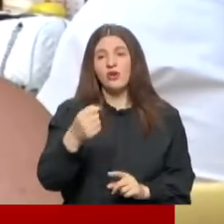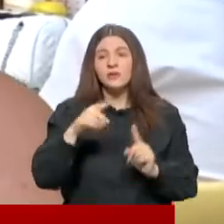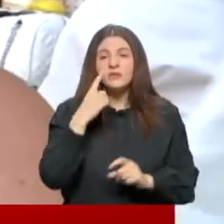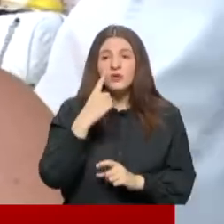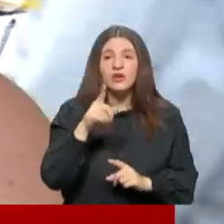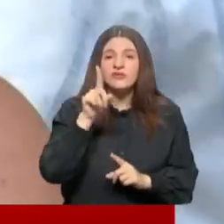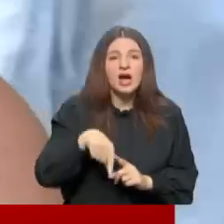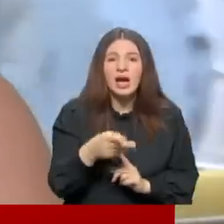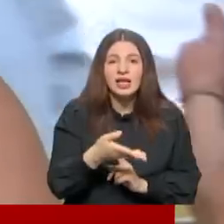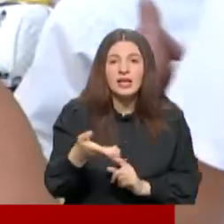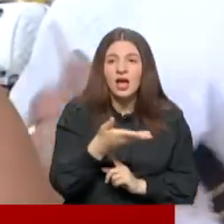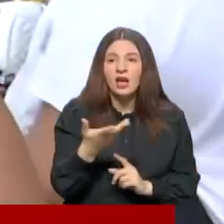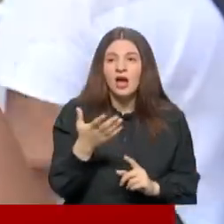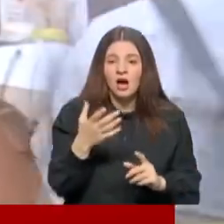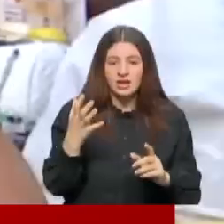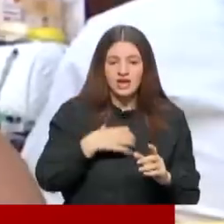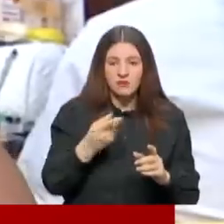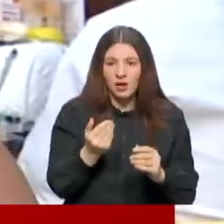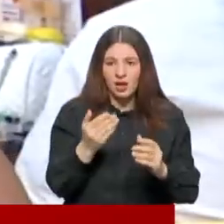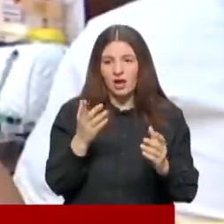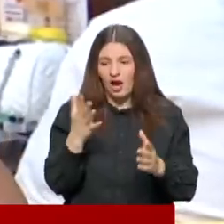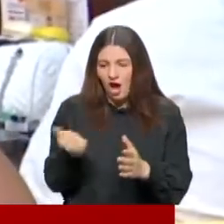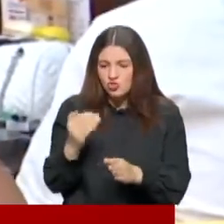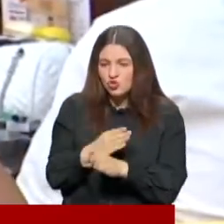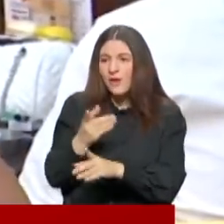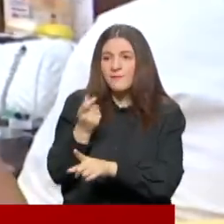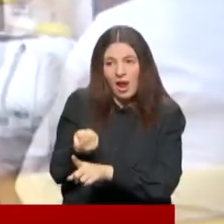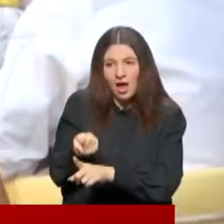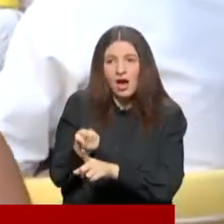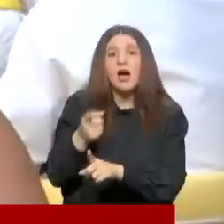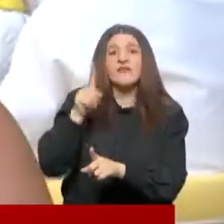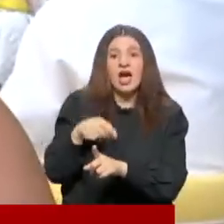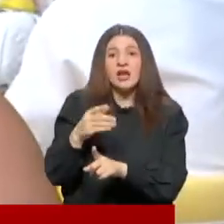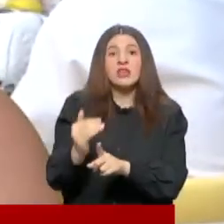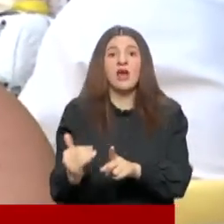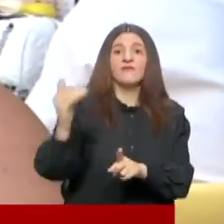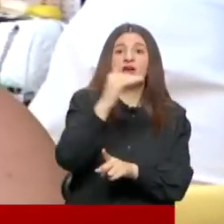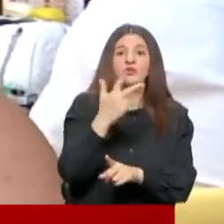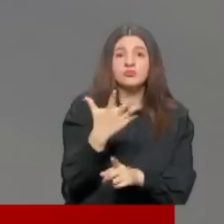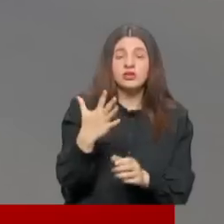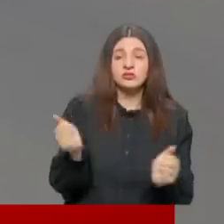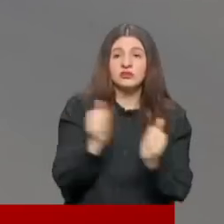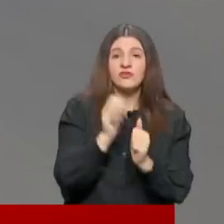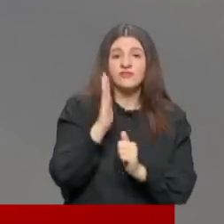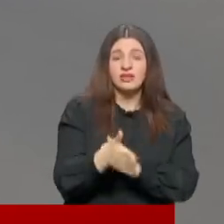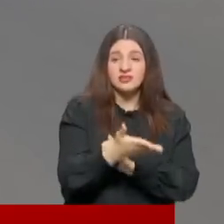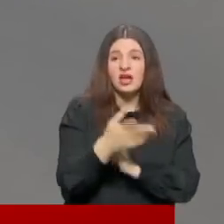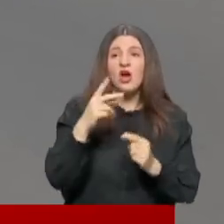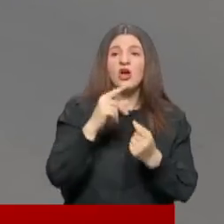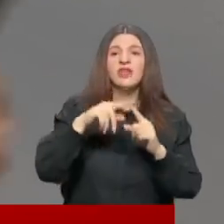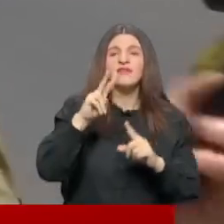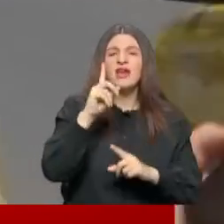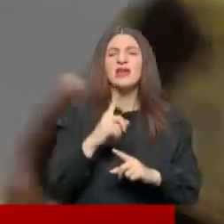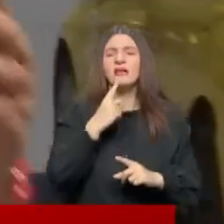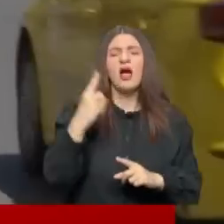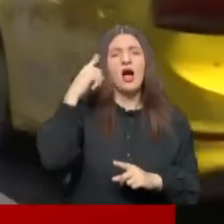bakıyorsunuz ki vergiler ana parayı geçiyor. Yani aldığınız ürünün vergisi kendi değerine 3-5 katı. ÖTV denince akla